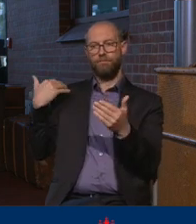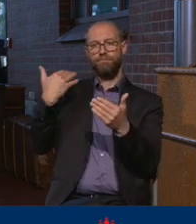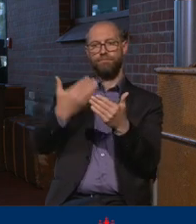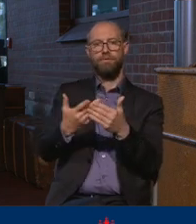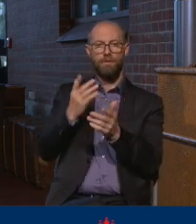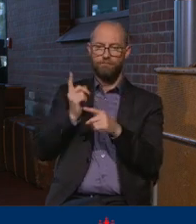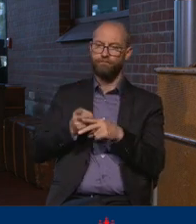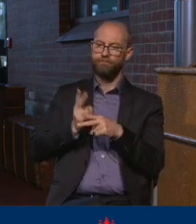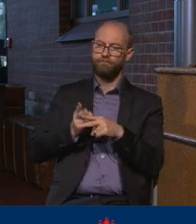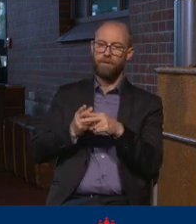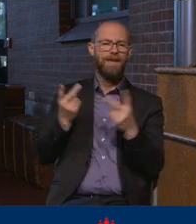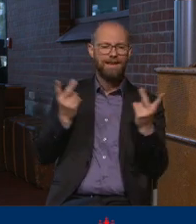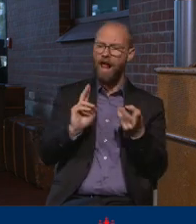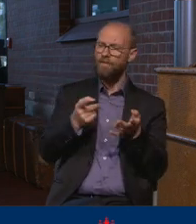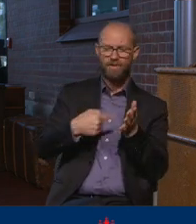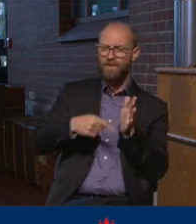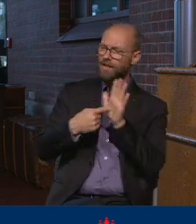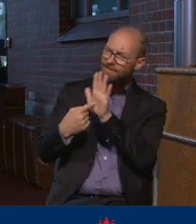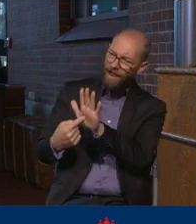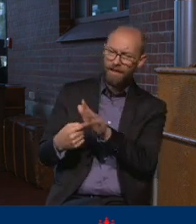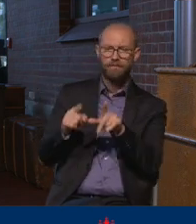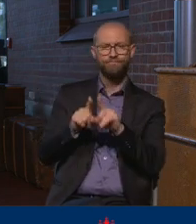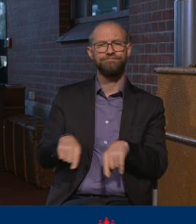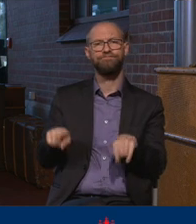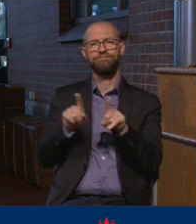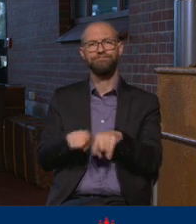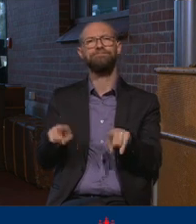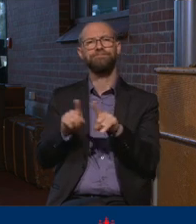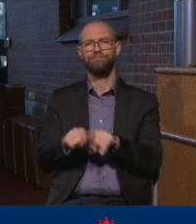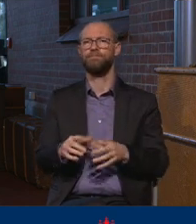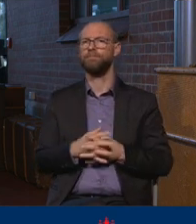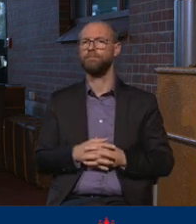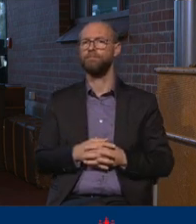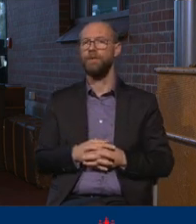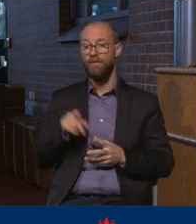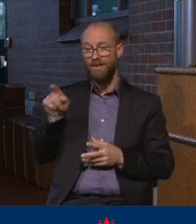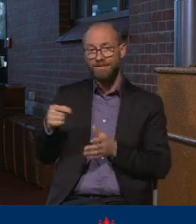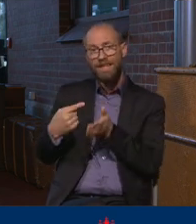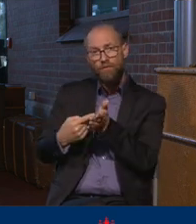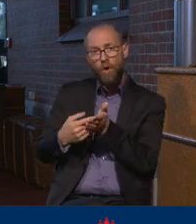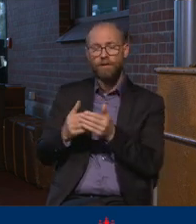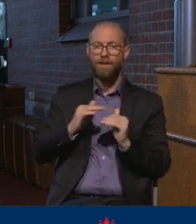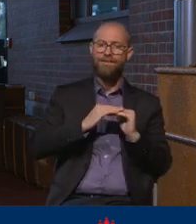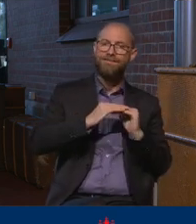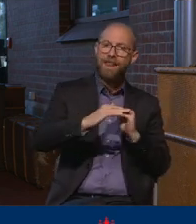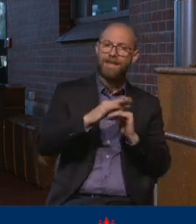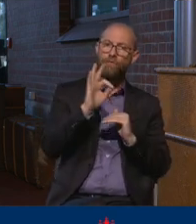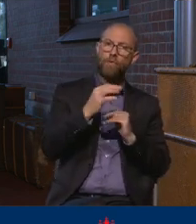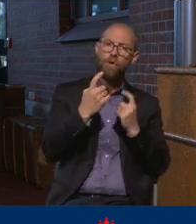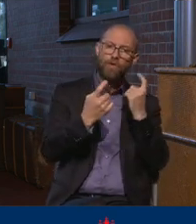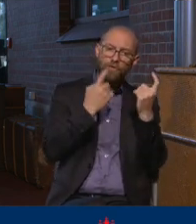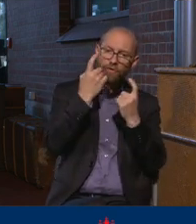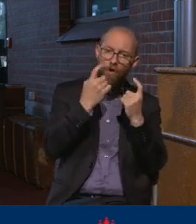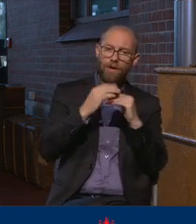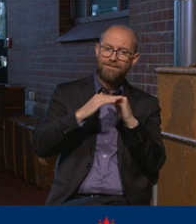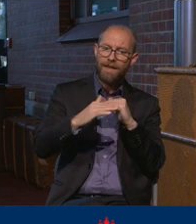egal was wir da auch zeigen und das was sie einfordern nehme ich diese flächen für diese versorgung die